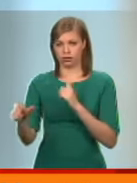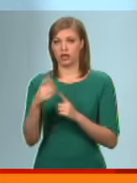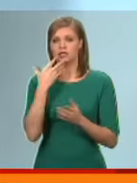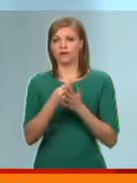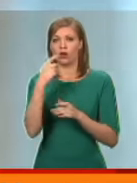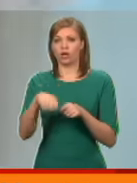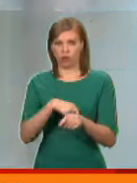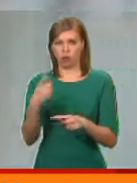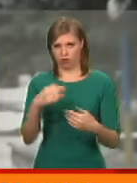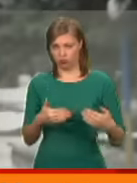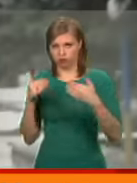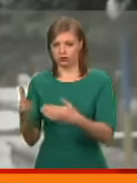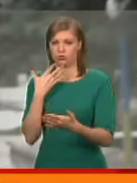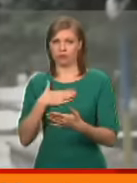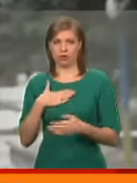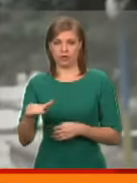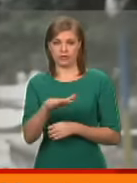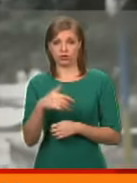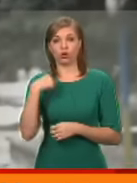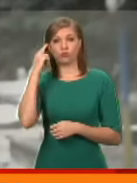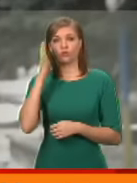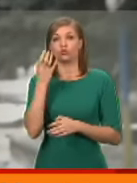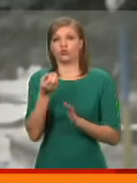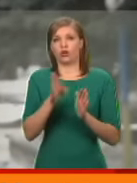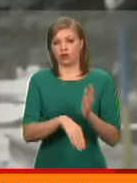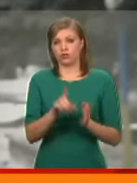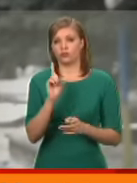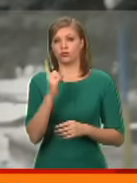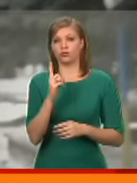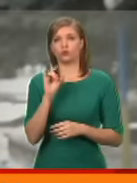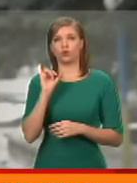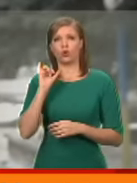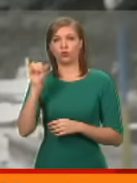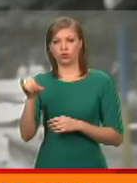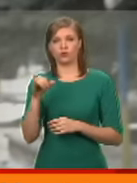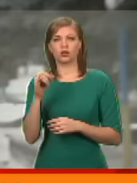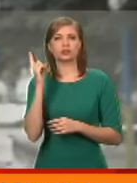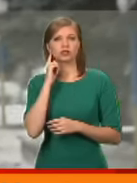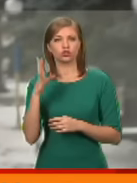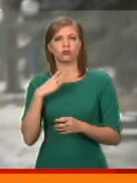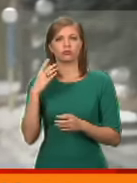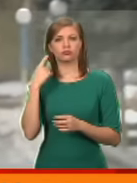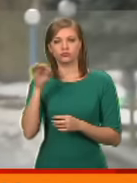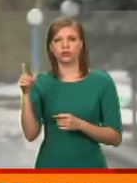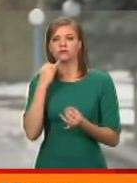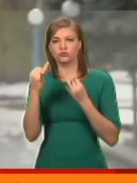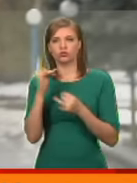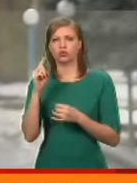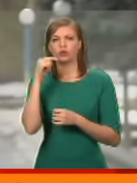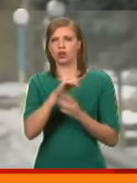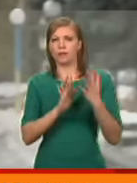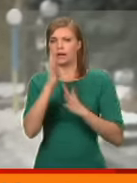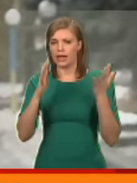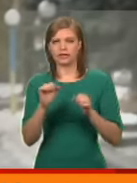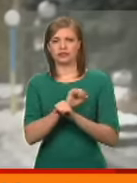свою вернули в свої території. Я думаю, буде ще гаряче, тому що у них по радіоперехвату було слышно, як вони говорили, пацани, там ліс ні в